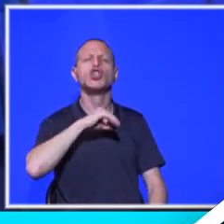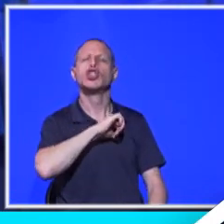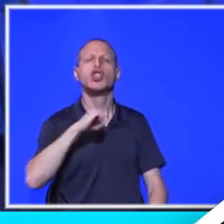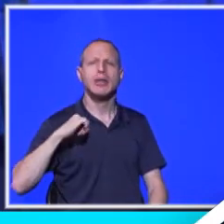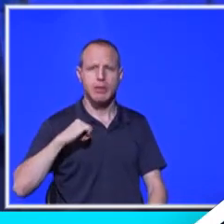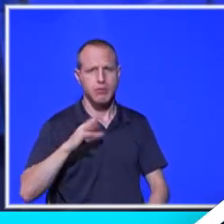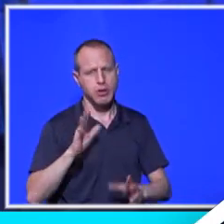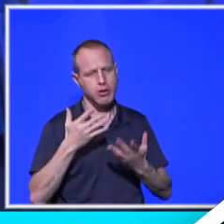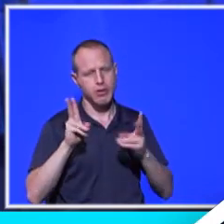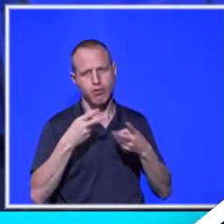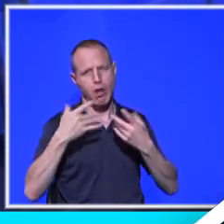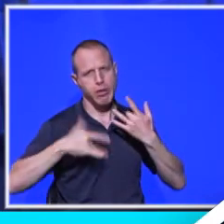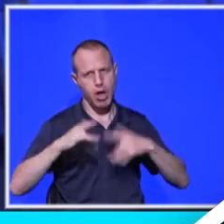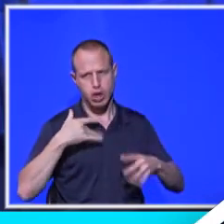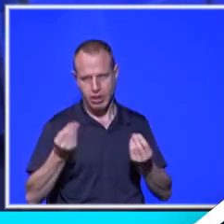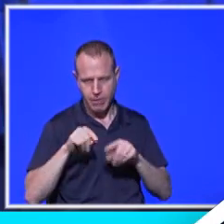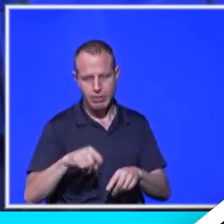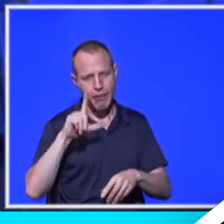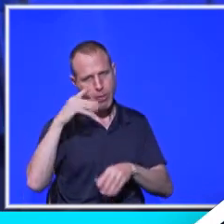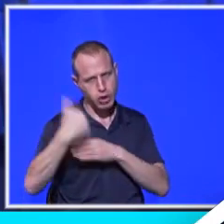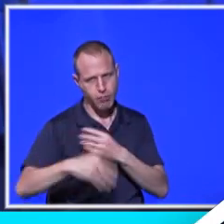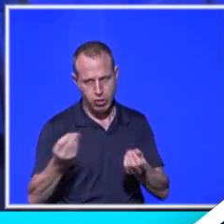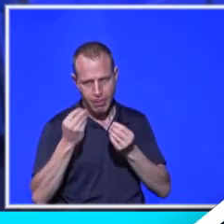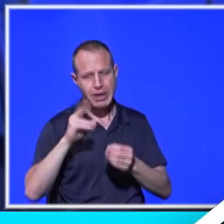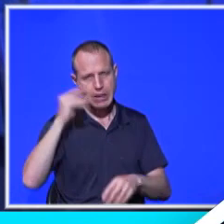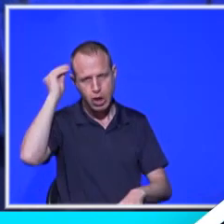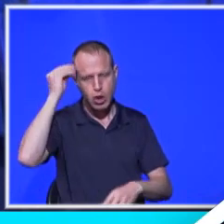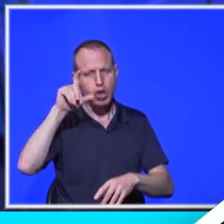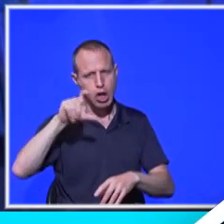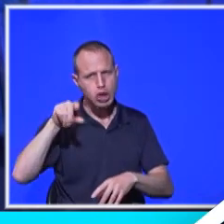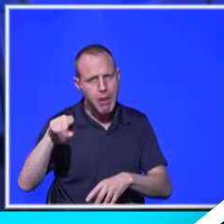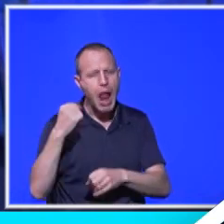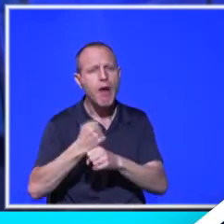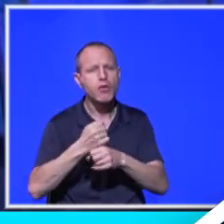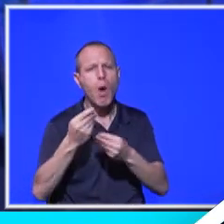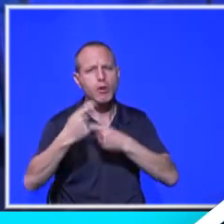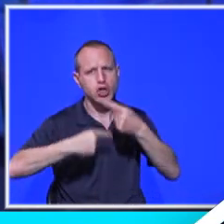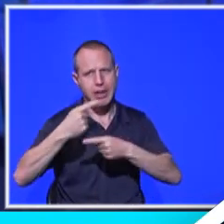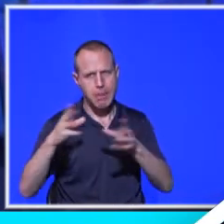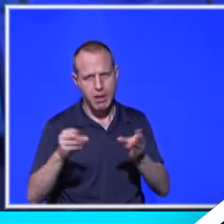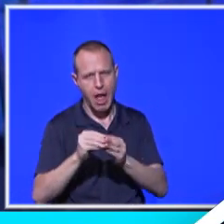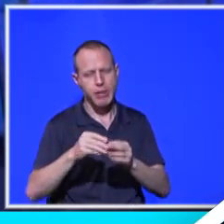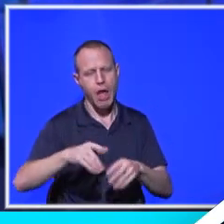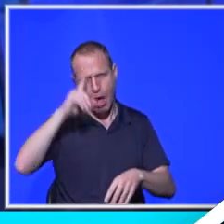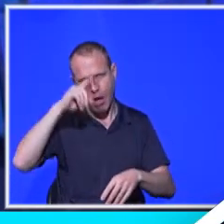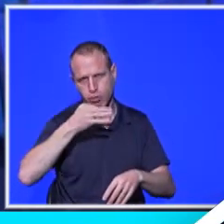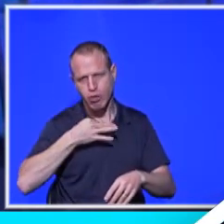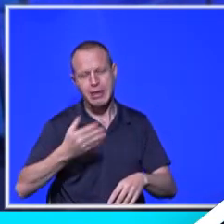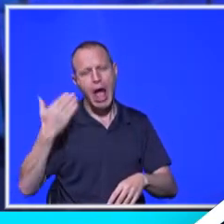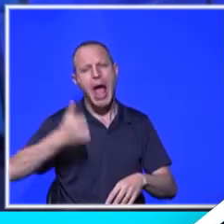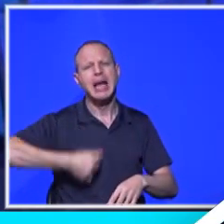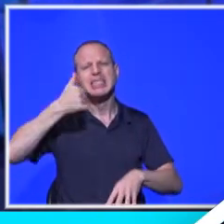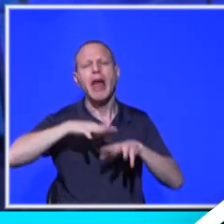הזה, אבל בסופו של דבר צריך לזכור שאנשים האלה עבדו הרבה שנים ביחד. אבא שלי היה שר תשתיות